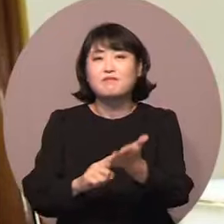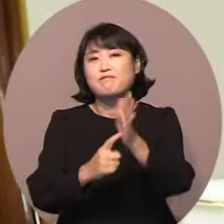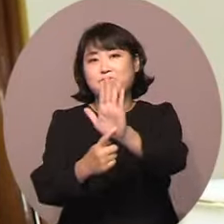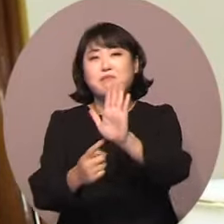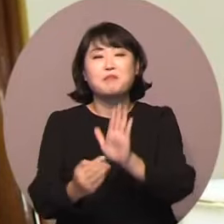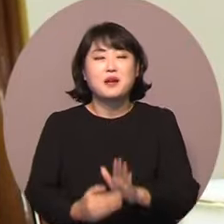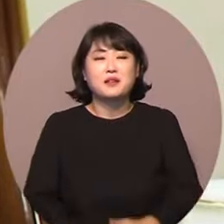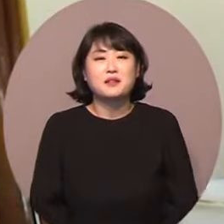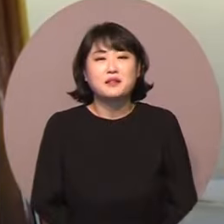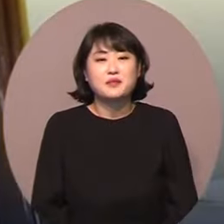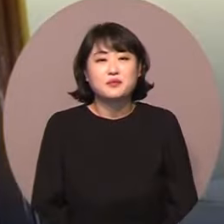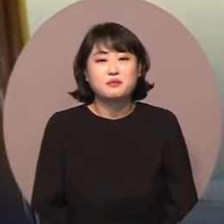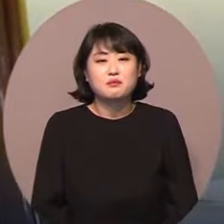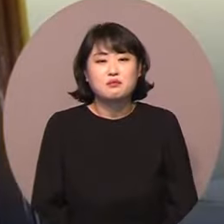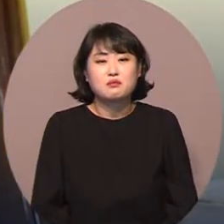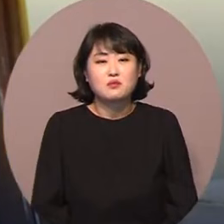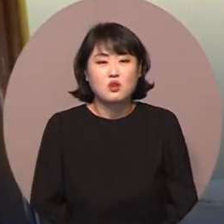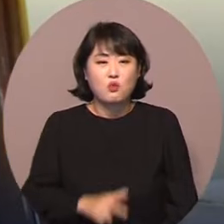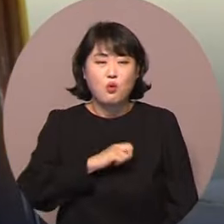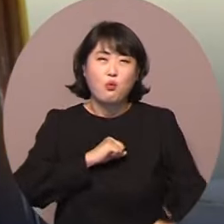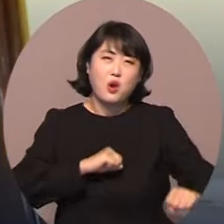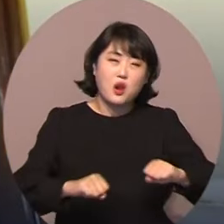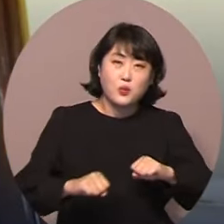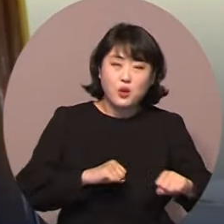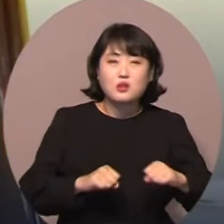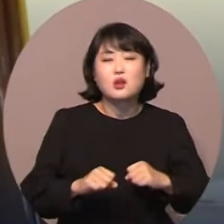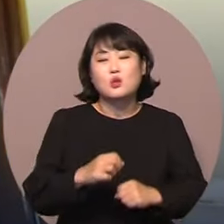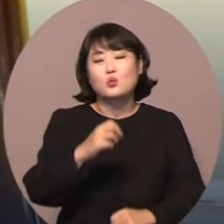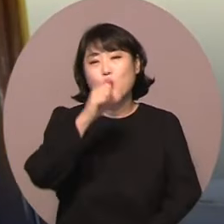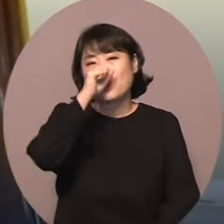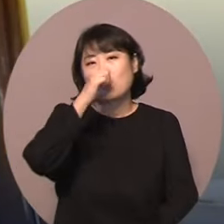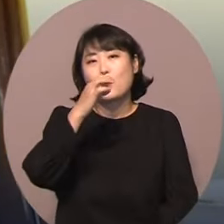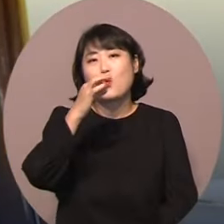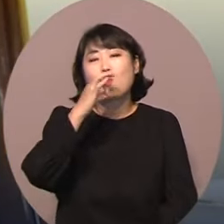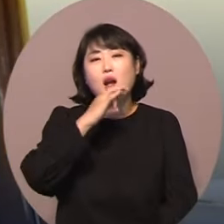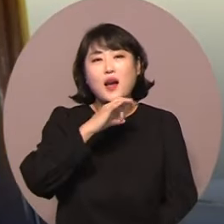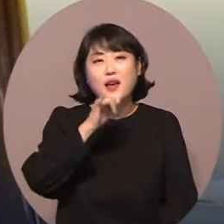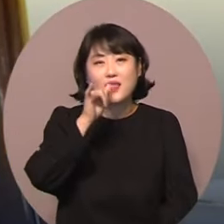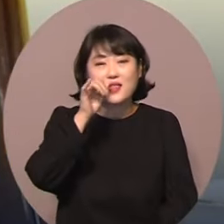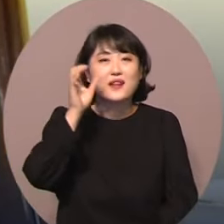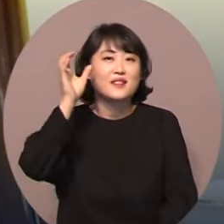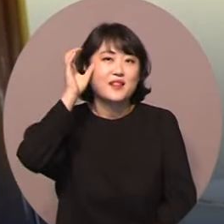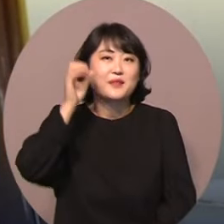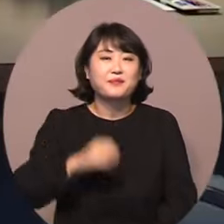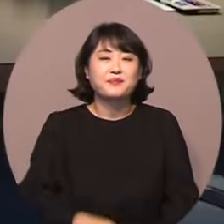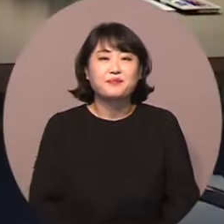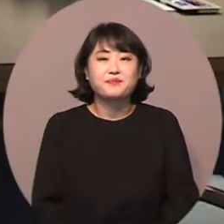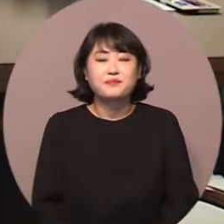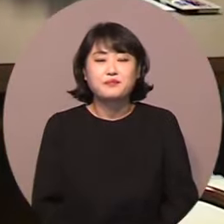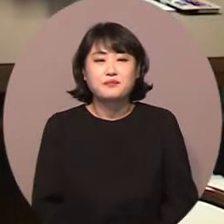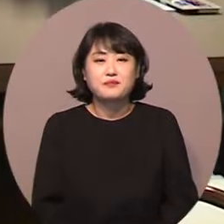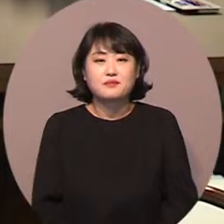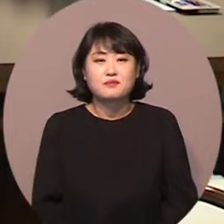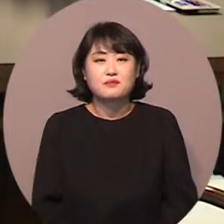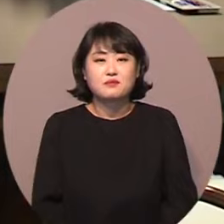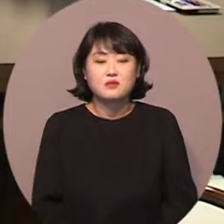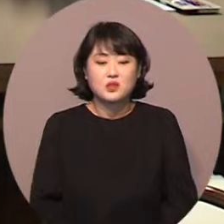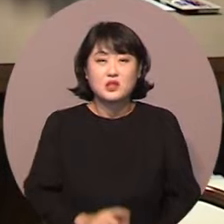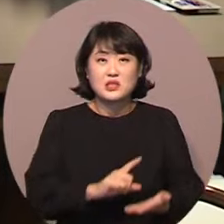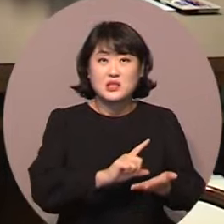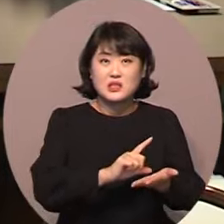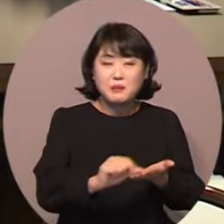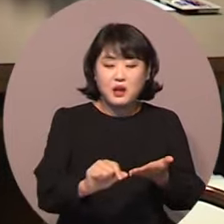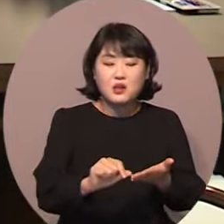의원님들이 활발하게 의정 활동을 하는 데는 굉장히 좋은 효과가 있지 않을까라고 하는 생각이 있는 거죠 지방 의원